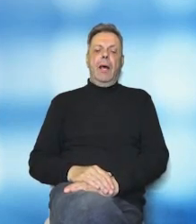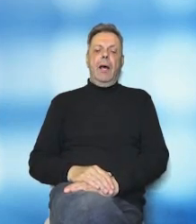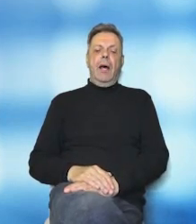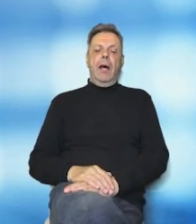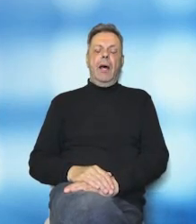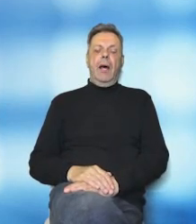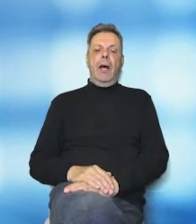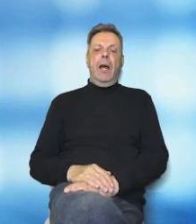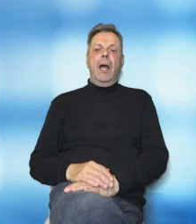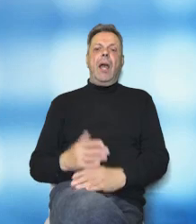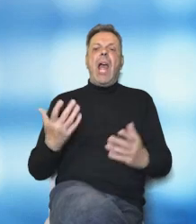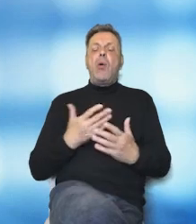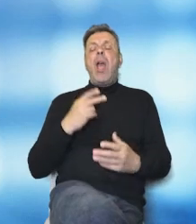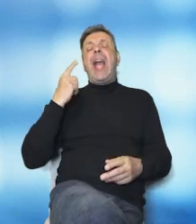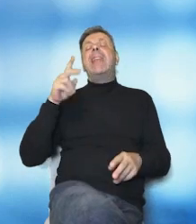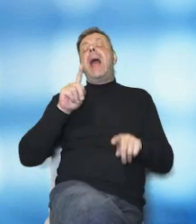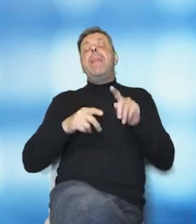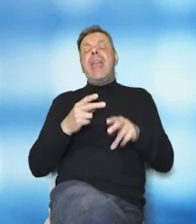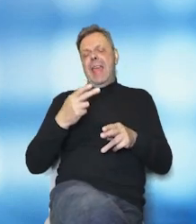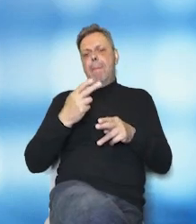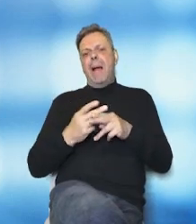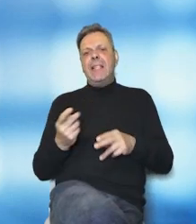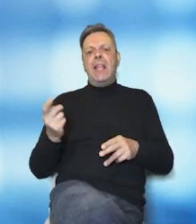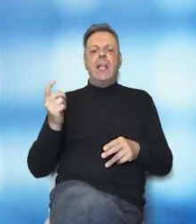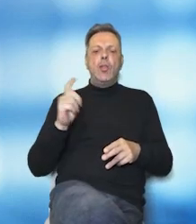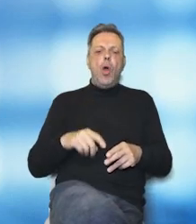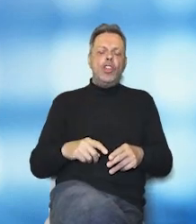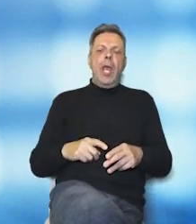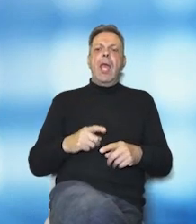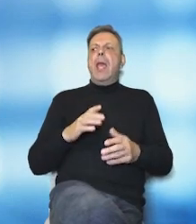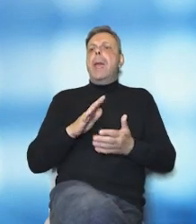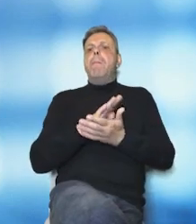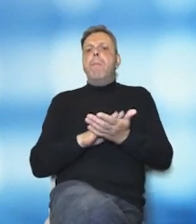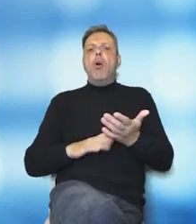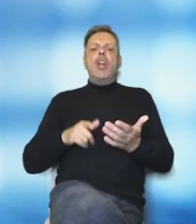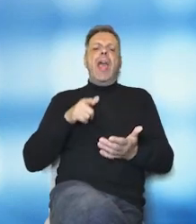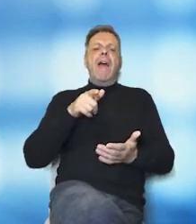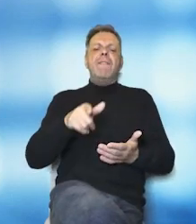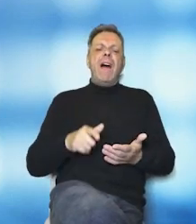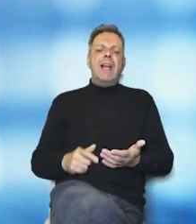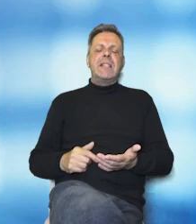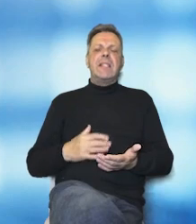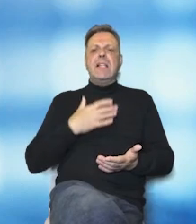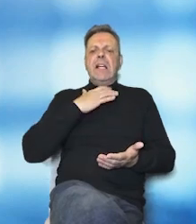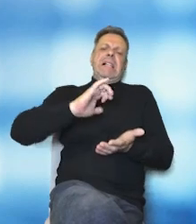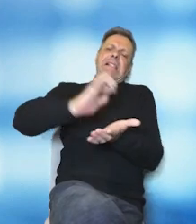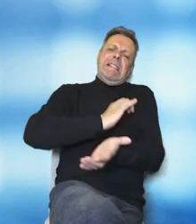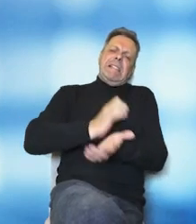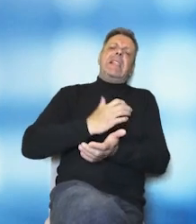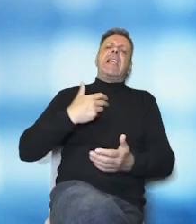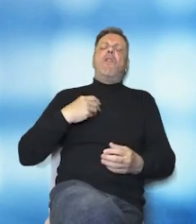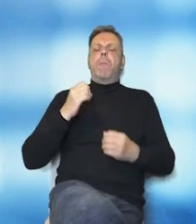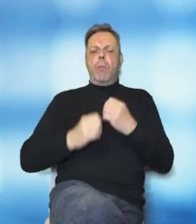a kako je onda kad neki pacijent počne vas upravo, rekli bi po domaći, daviti sa svojim